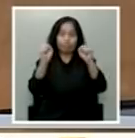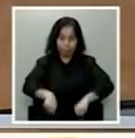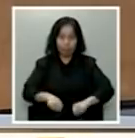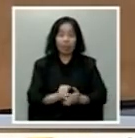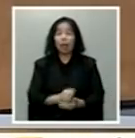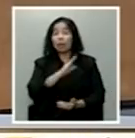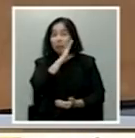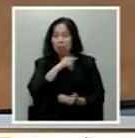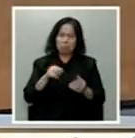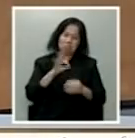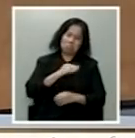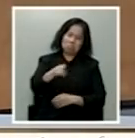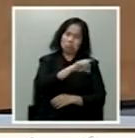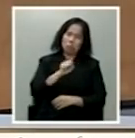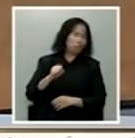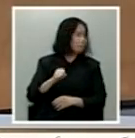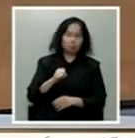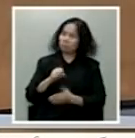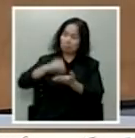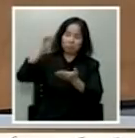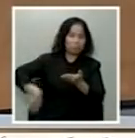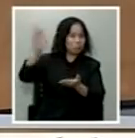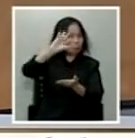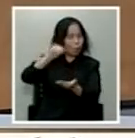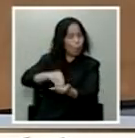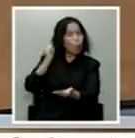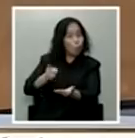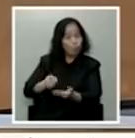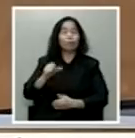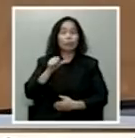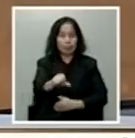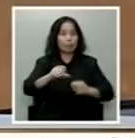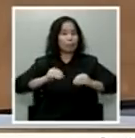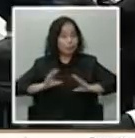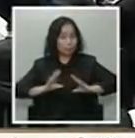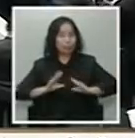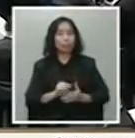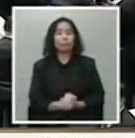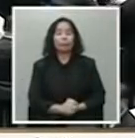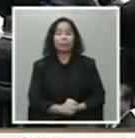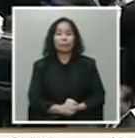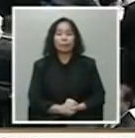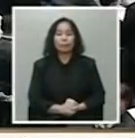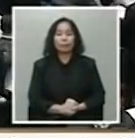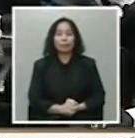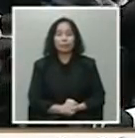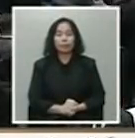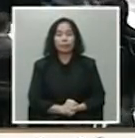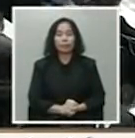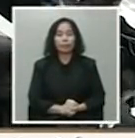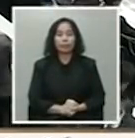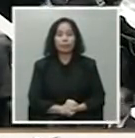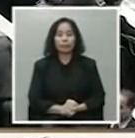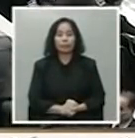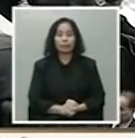ครับโดยนับหนึ่งใหม่หมดแต่การนับคะแนนใหม่นั้นต้องเป็นเฉพาะสมาชิกที่ลงคะแนนแล้ว